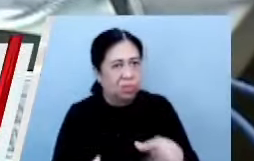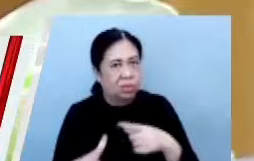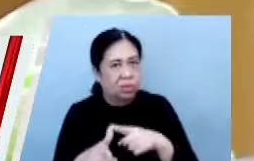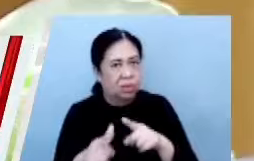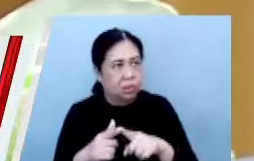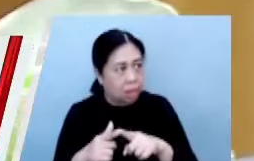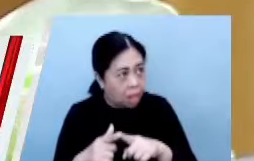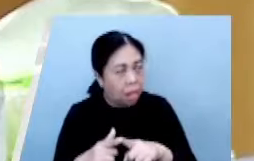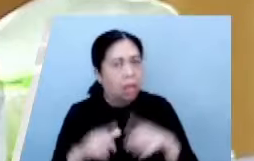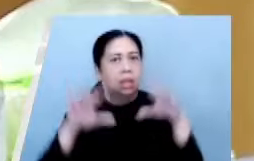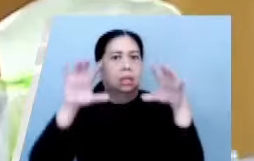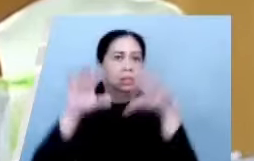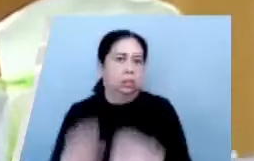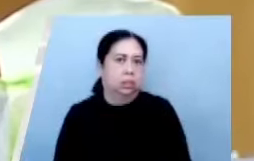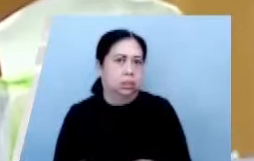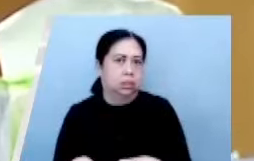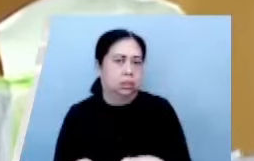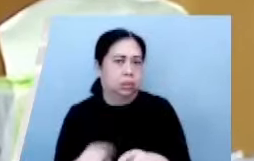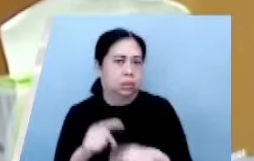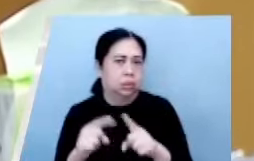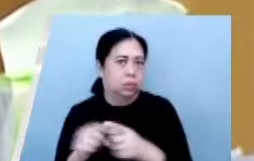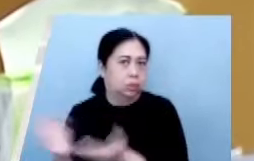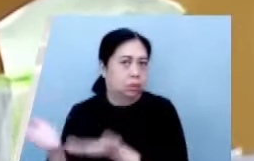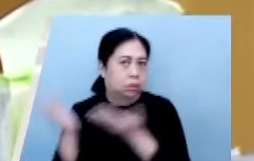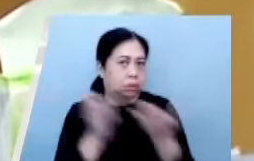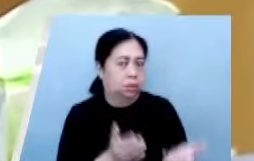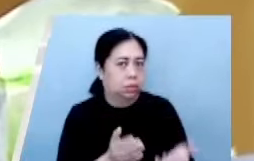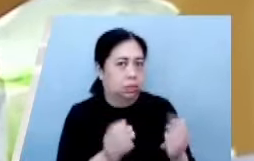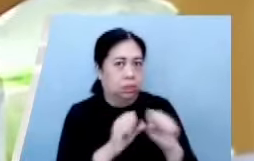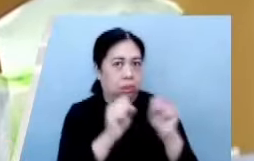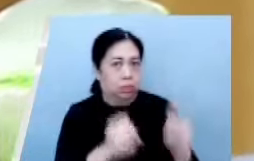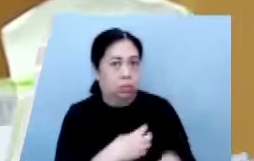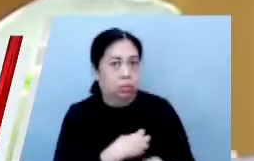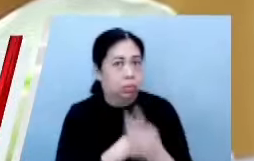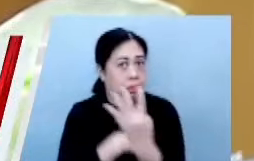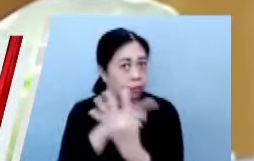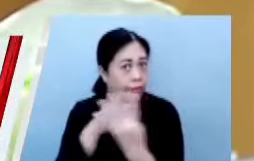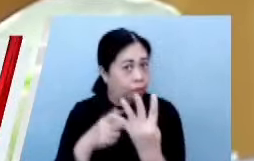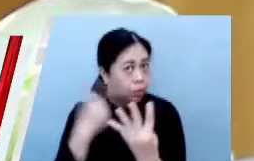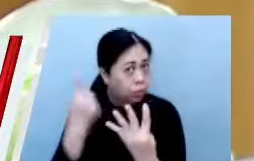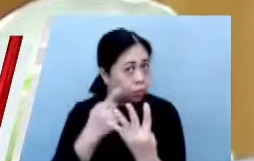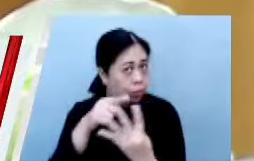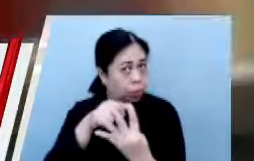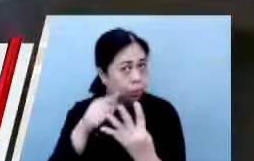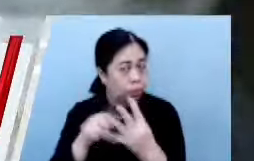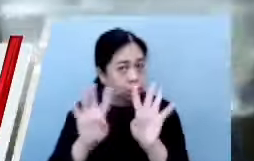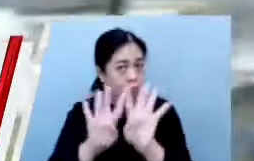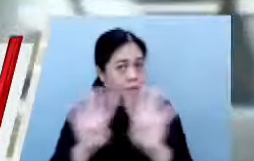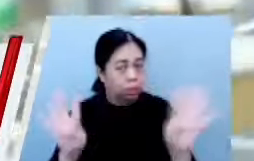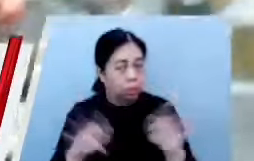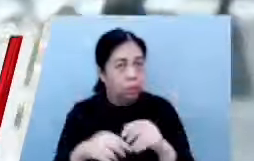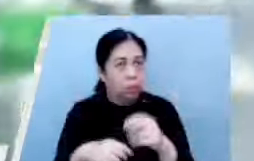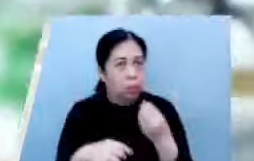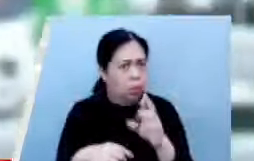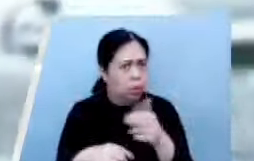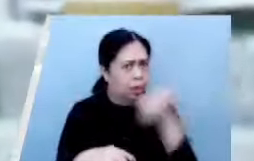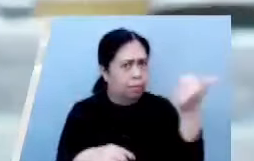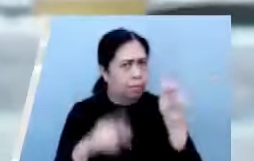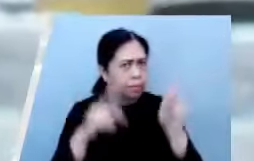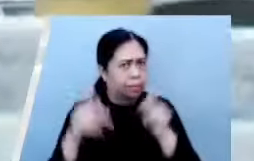inaresto. Nung dinala nyo rin sila sa istasyon, yung apat lang po ba ang pinahilera natin doon? Or may other po tayong